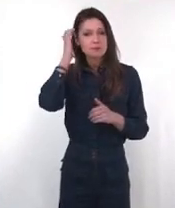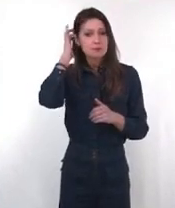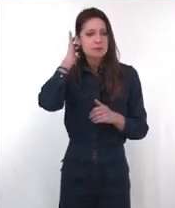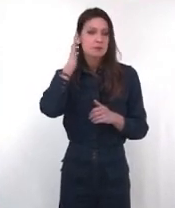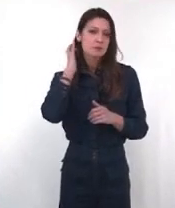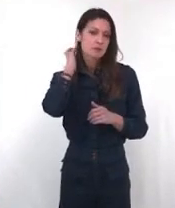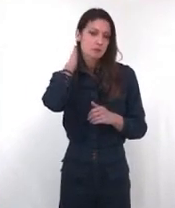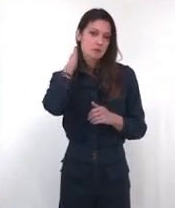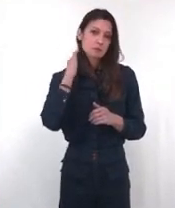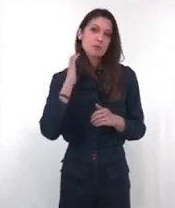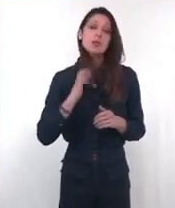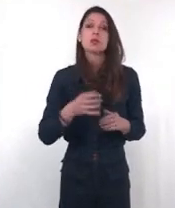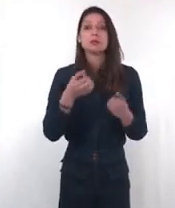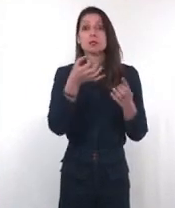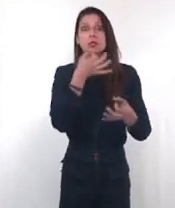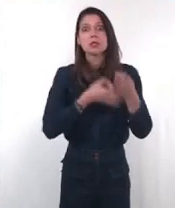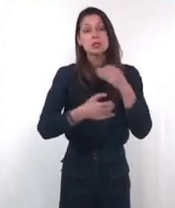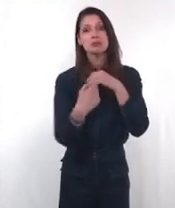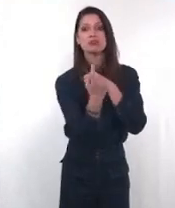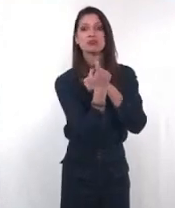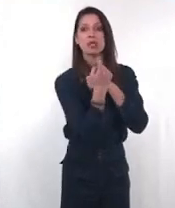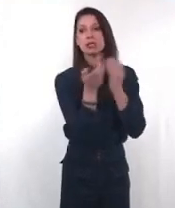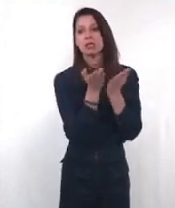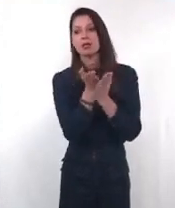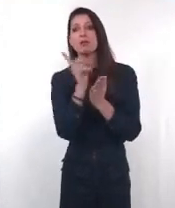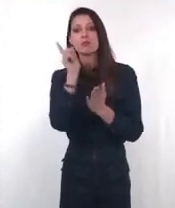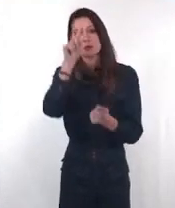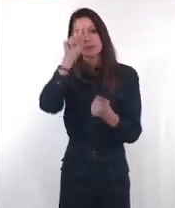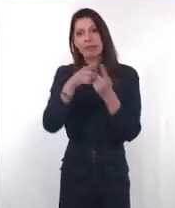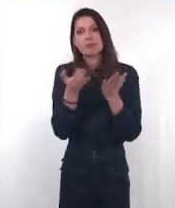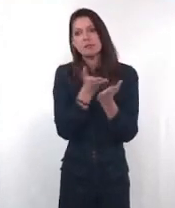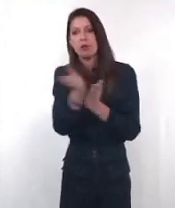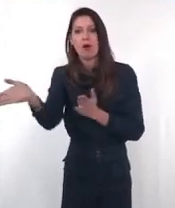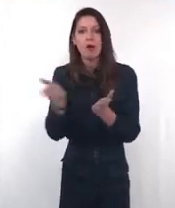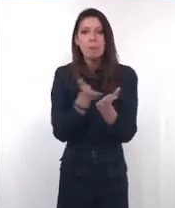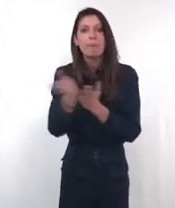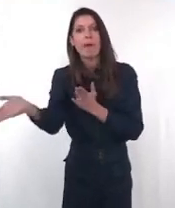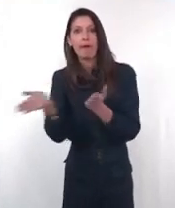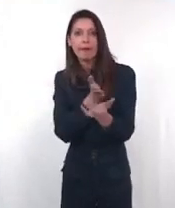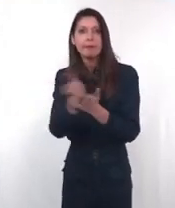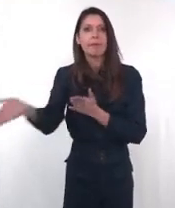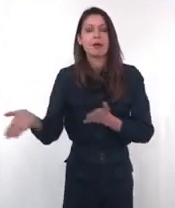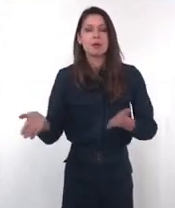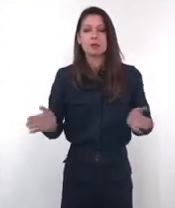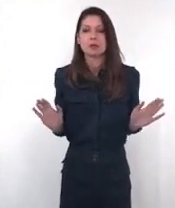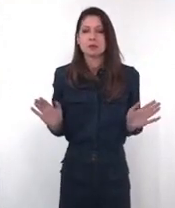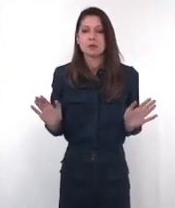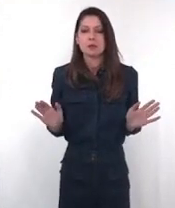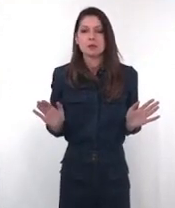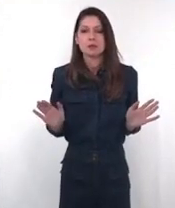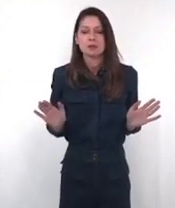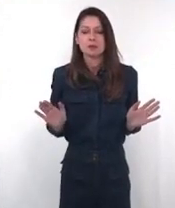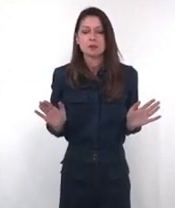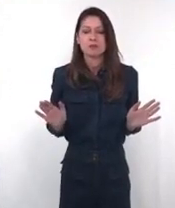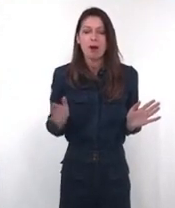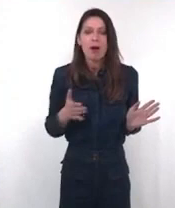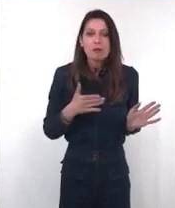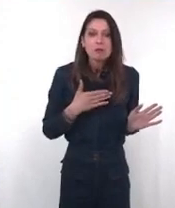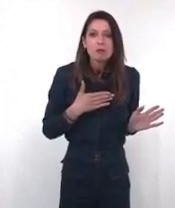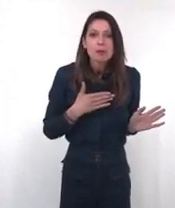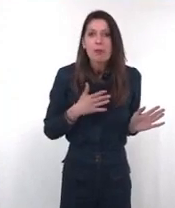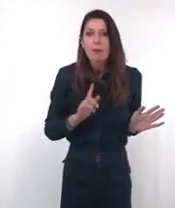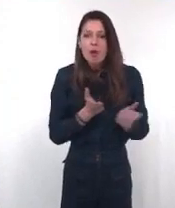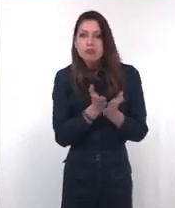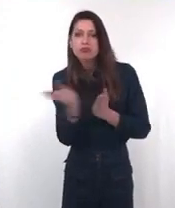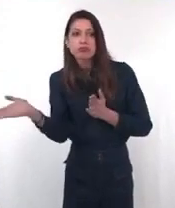jour du hors-piste. Enfin, non, pas du jour, c'était la dernière fois. C'était la dernière fois. Enfin, n'ayez pas peur du vide, hein, quand même. Et on a l'impression